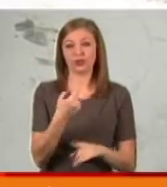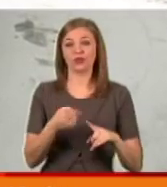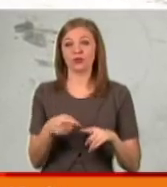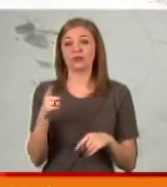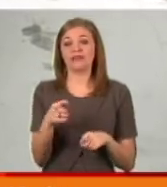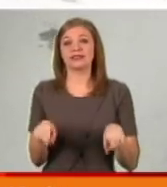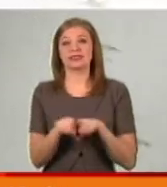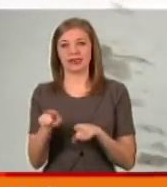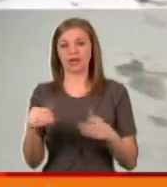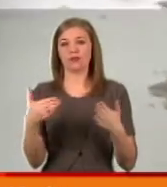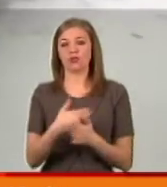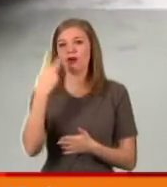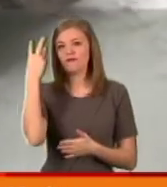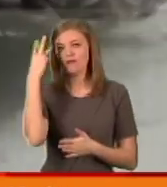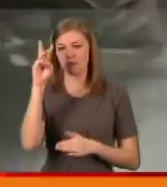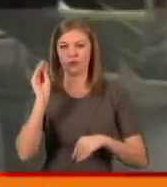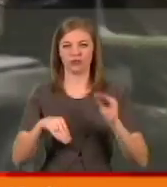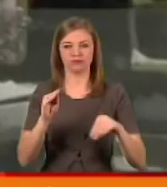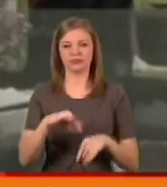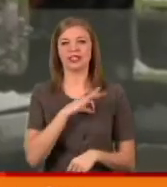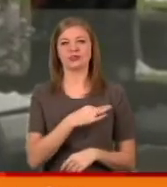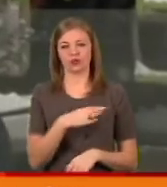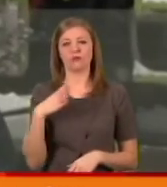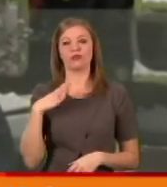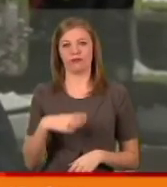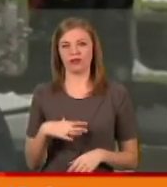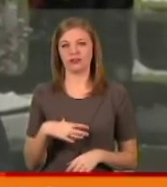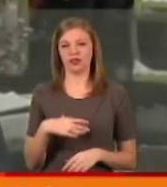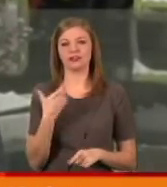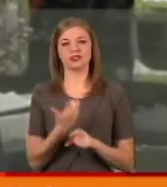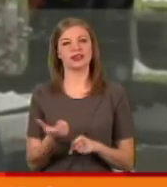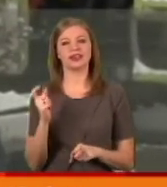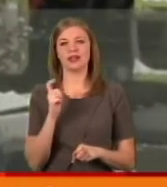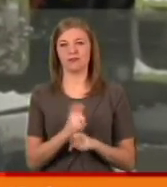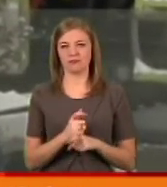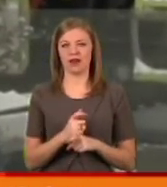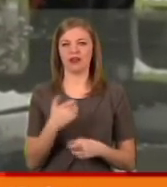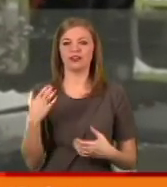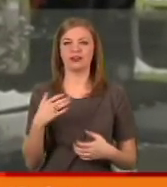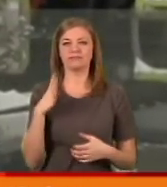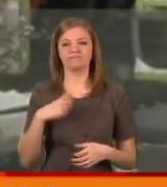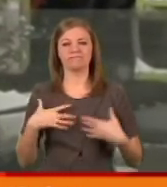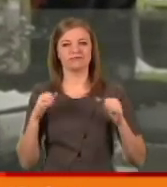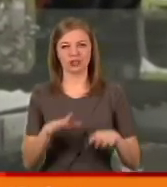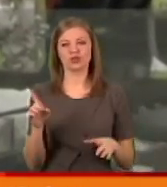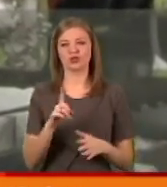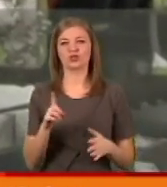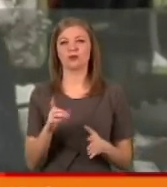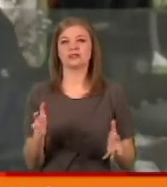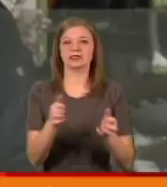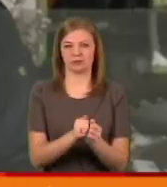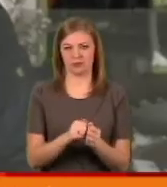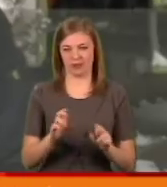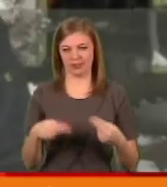навіть з таким новомодним комплексом інспекторам доведеться немало попітніти для того, щоб насправді